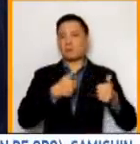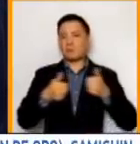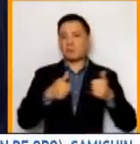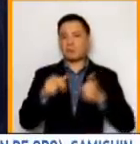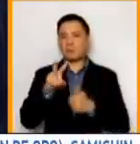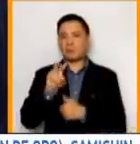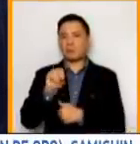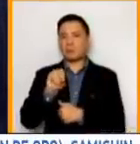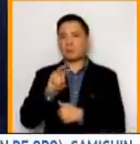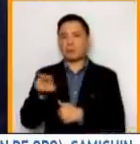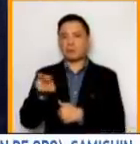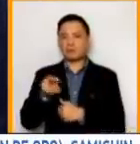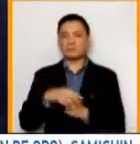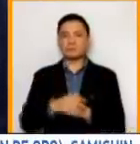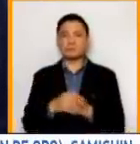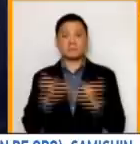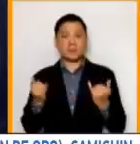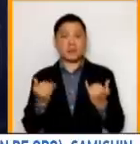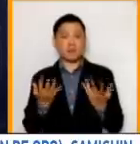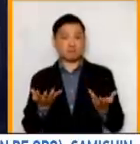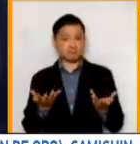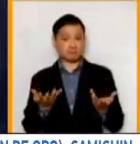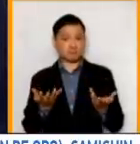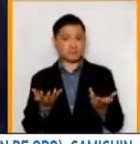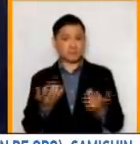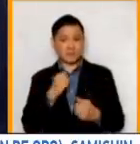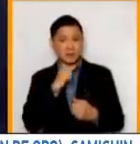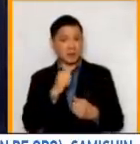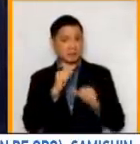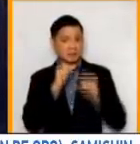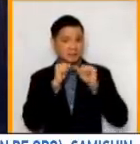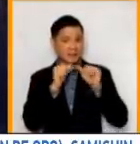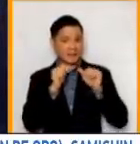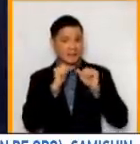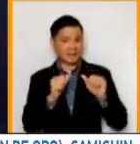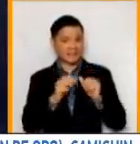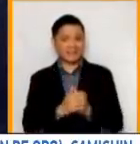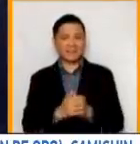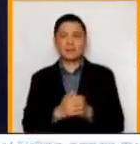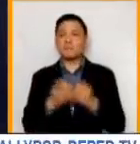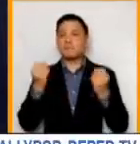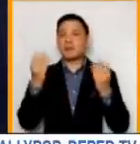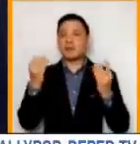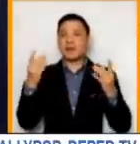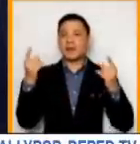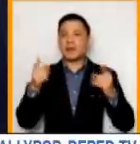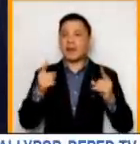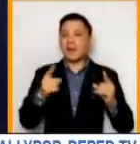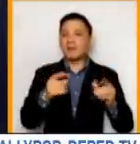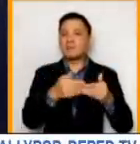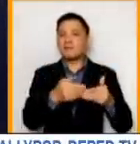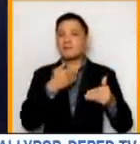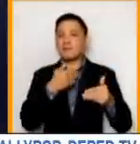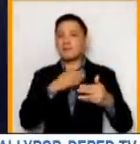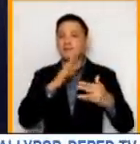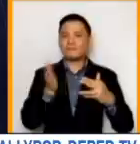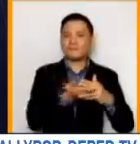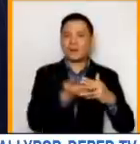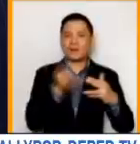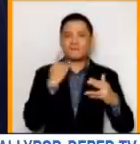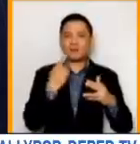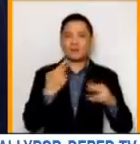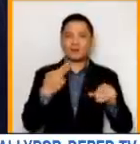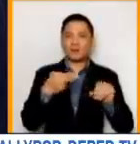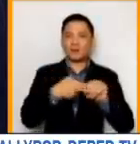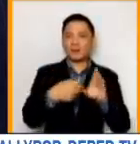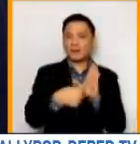hindi na siya tumanggi. Ayon sa presidential daughter, marami pa raw posibleng mangyari bago ang deadline ng filing of candidacy sa Oktubre. Laging una ka